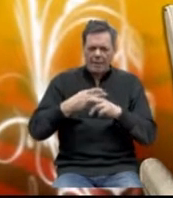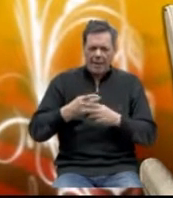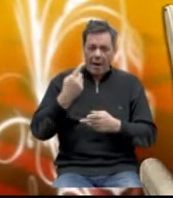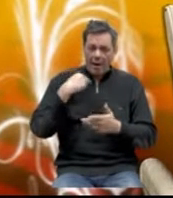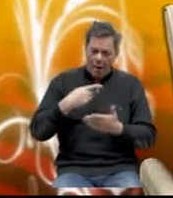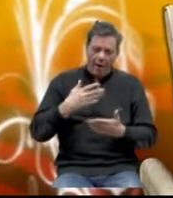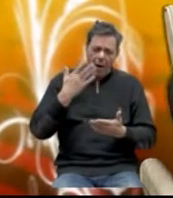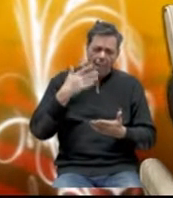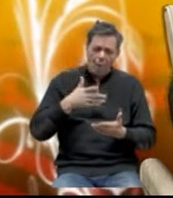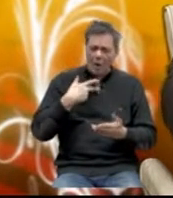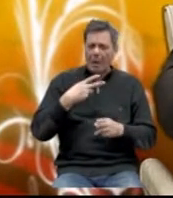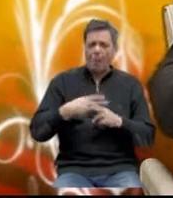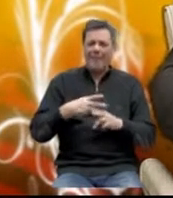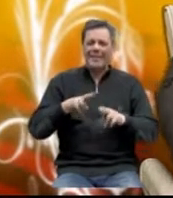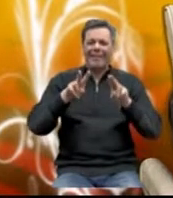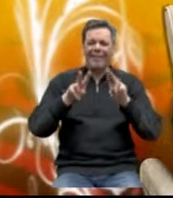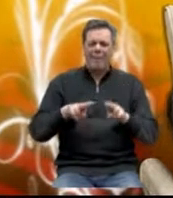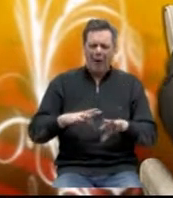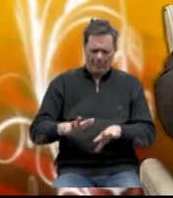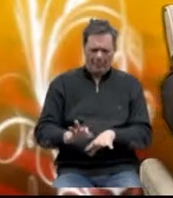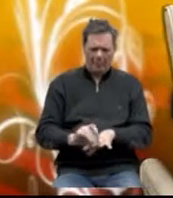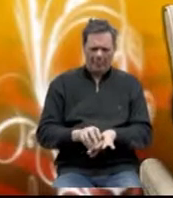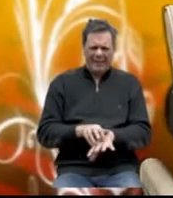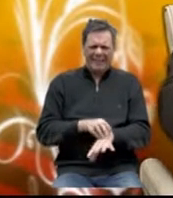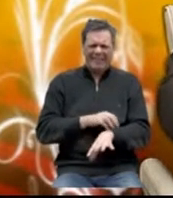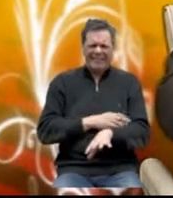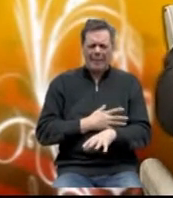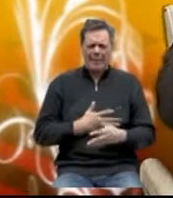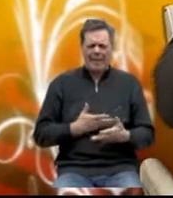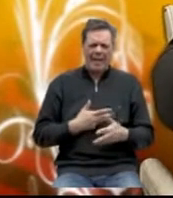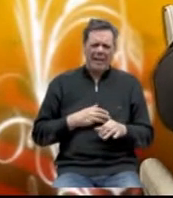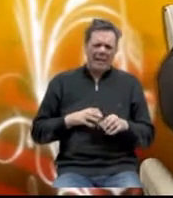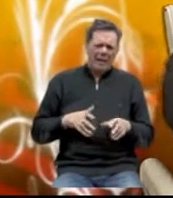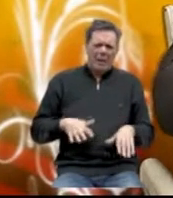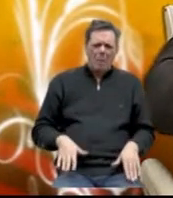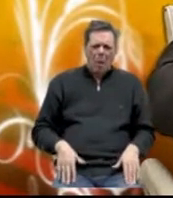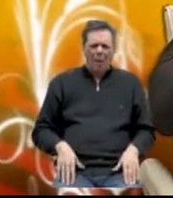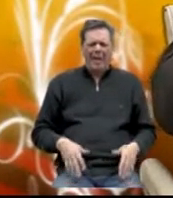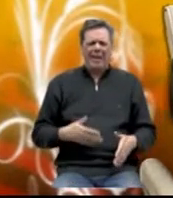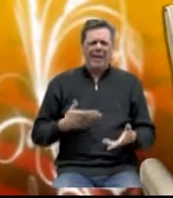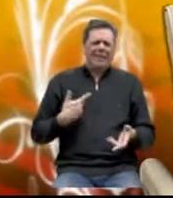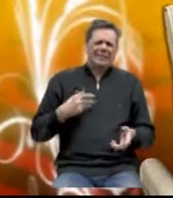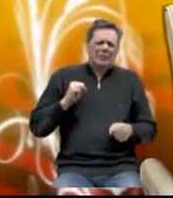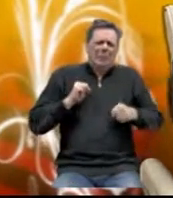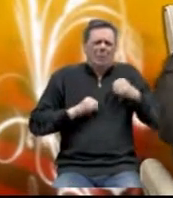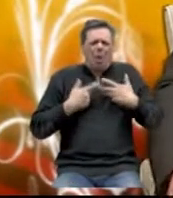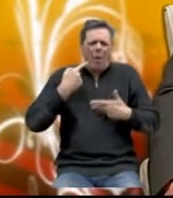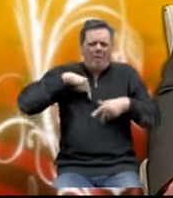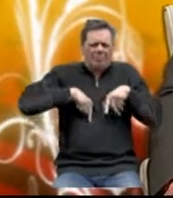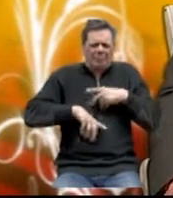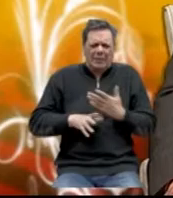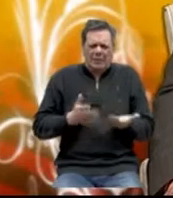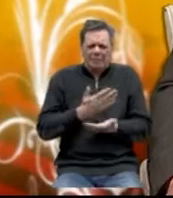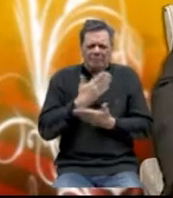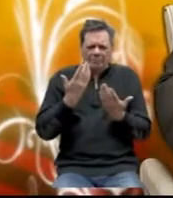sastojao se u tome da bolesnik ima trnce po nogama, da ima osjećaj mravinjanja, da ima osjećaj nekakvih bolova koja ne primjećuje